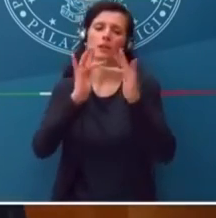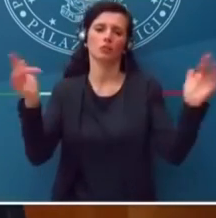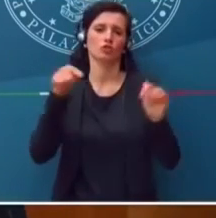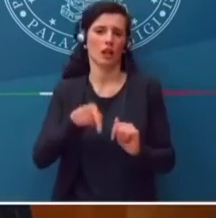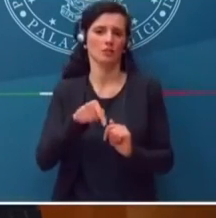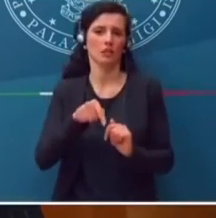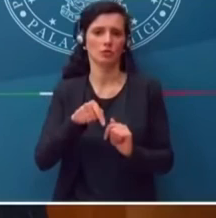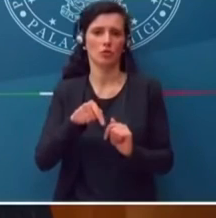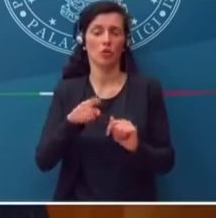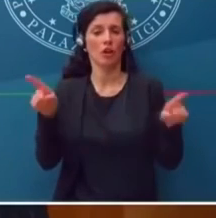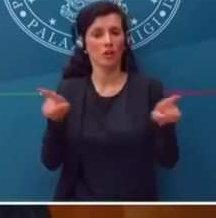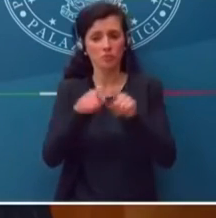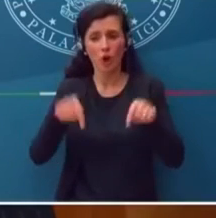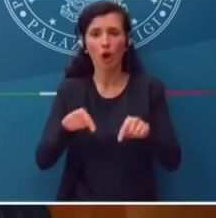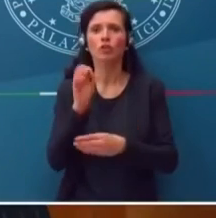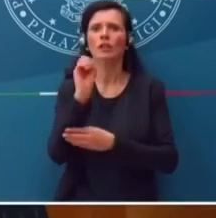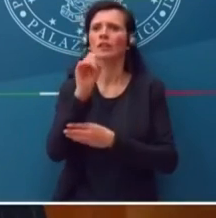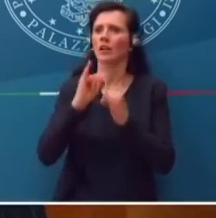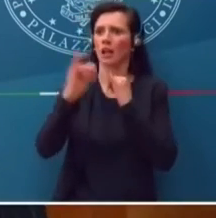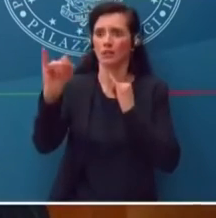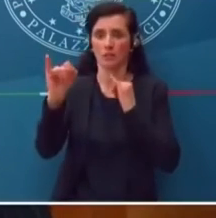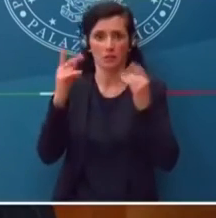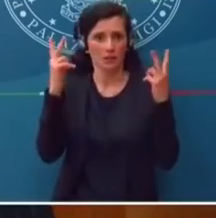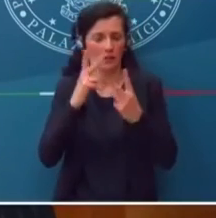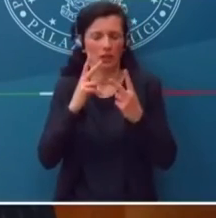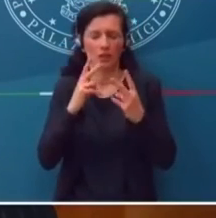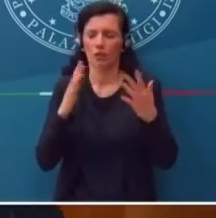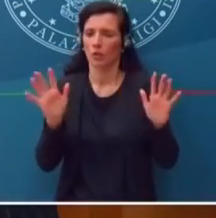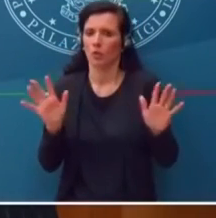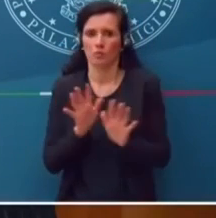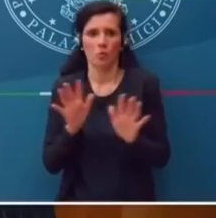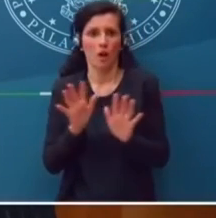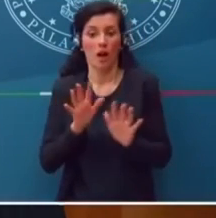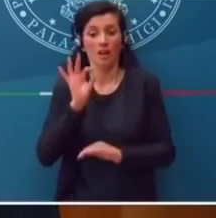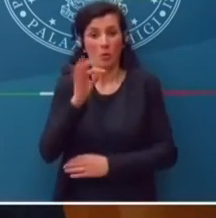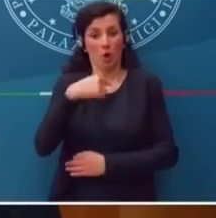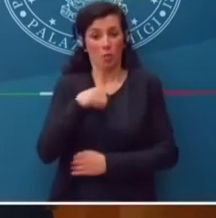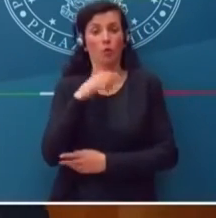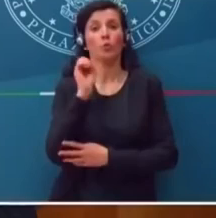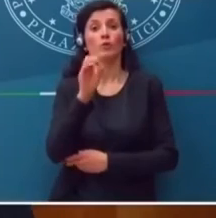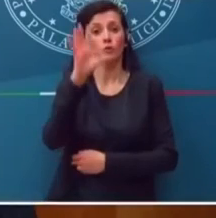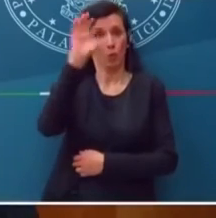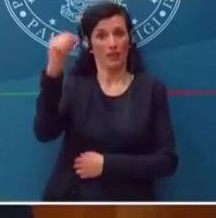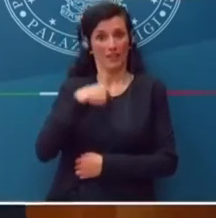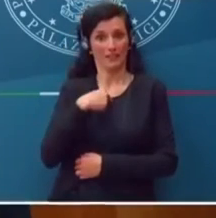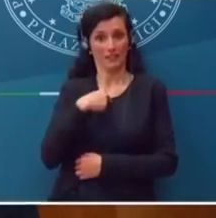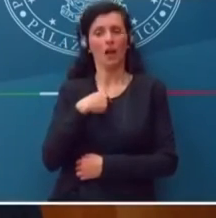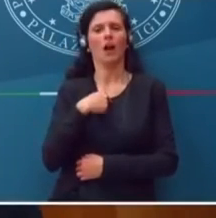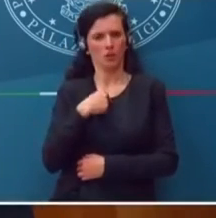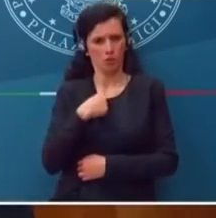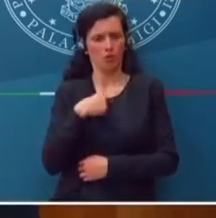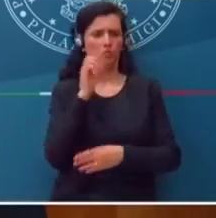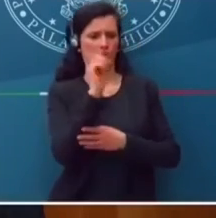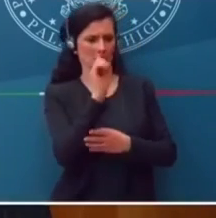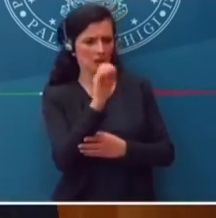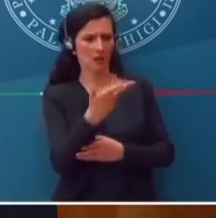oggi con la didattica a distanza siamo nei guai. Io come professore universitario ho insegnato, ho